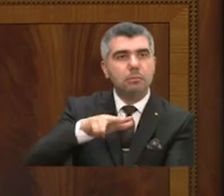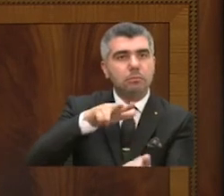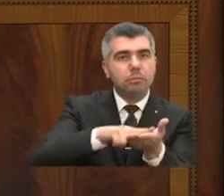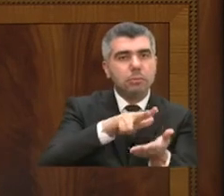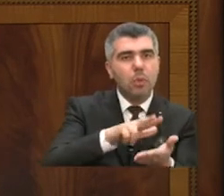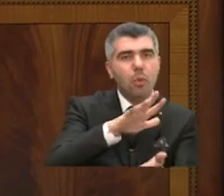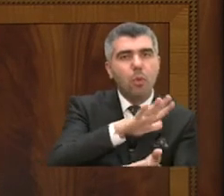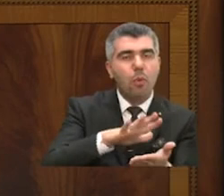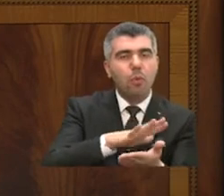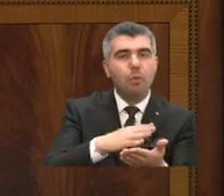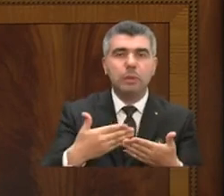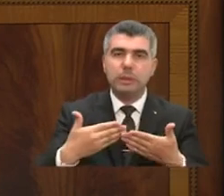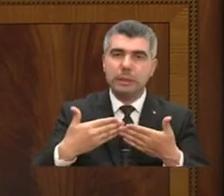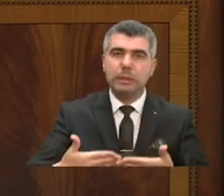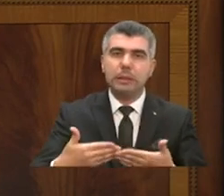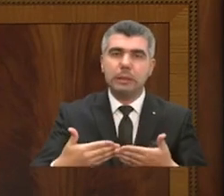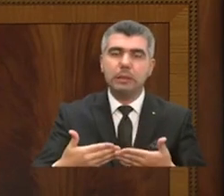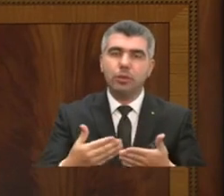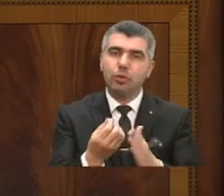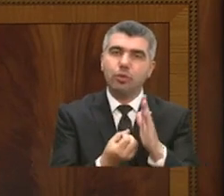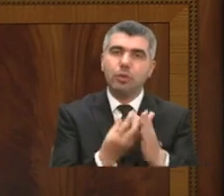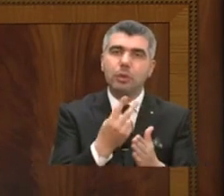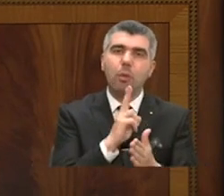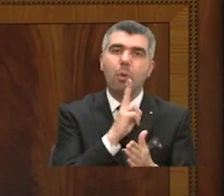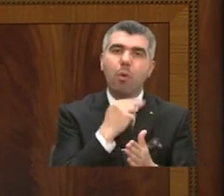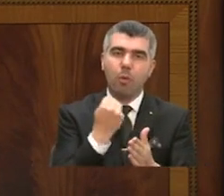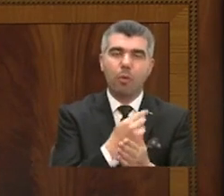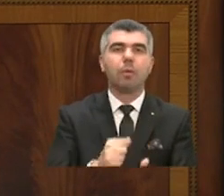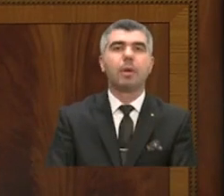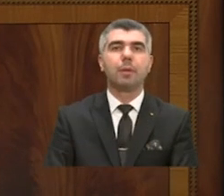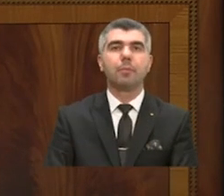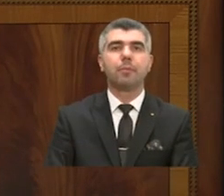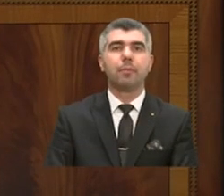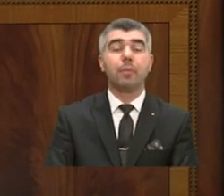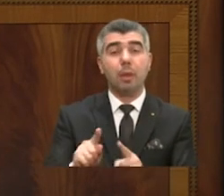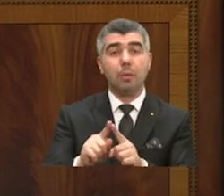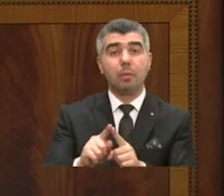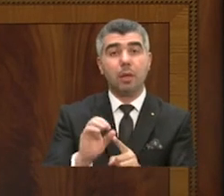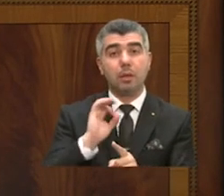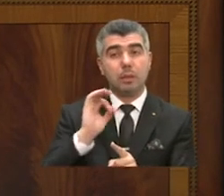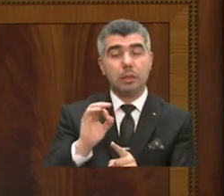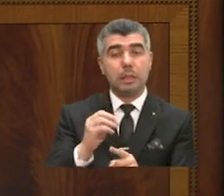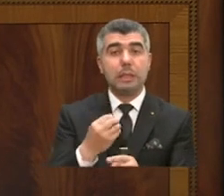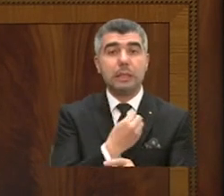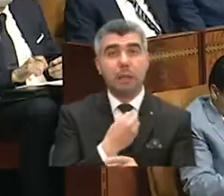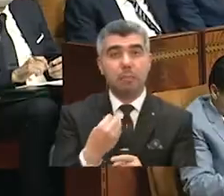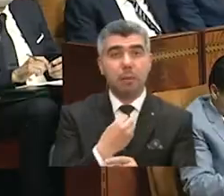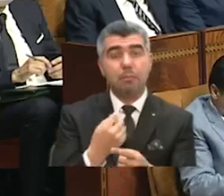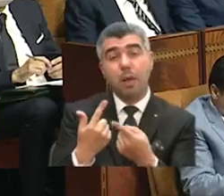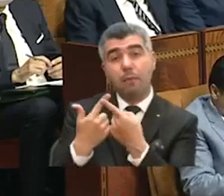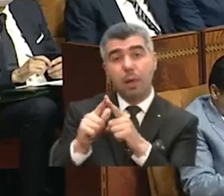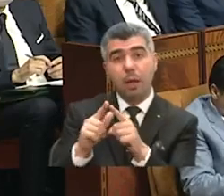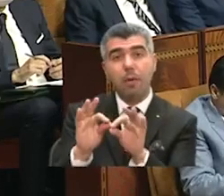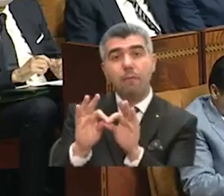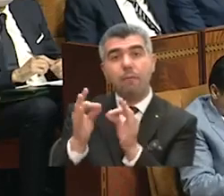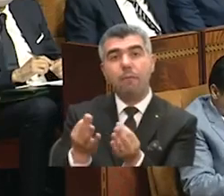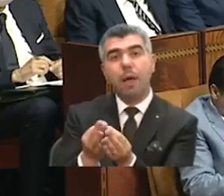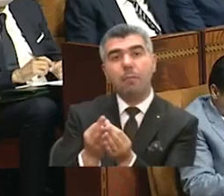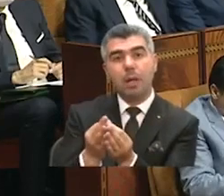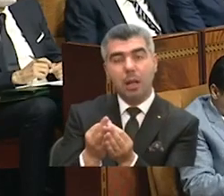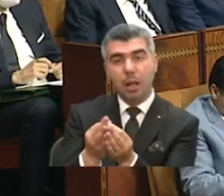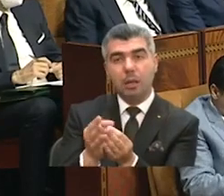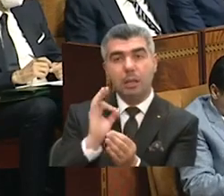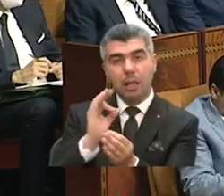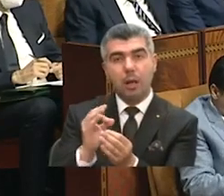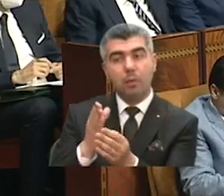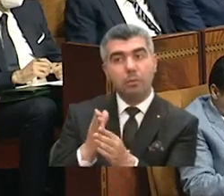مدة هذه الولاية. ويقتضي هذا الإطار تعيين طبيب مكلف بعدد من الأسرة توكل